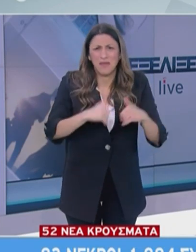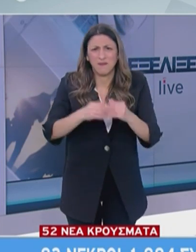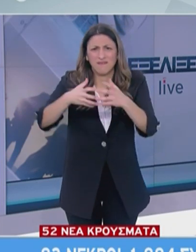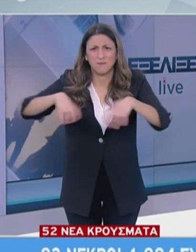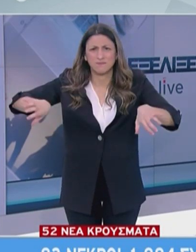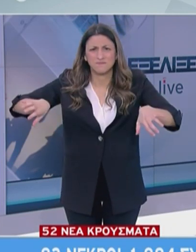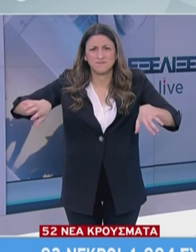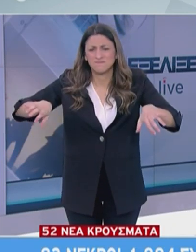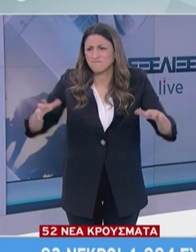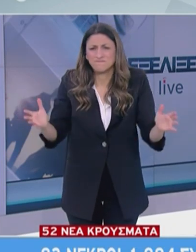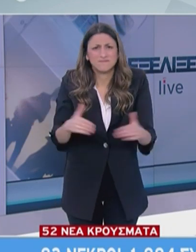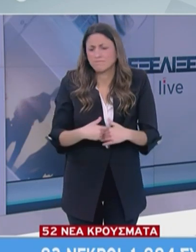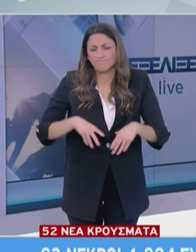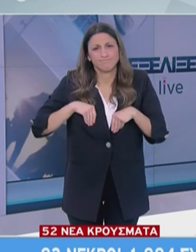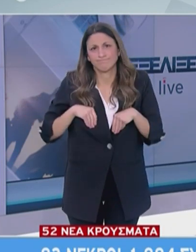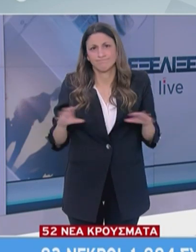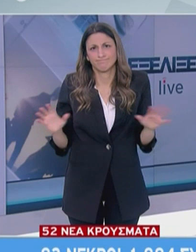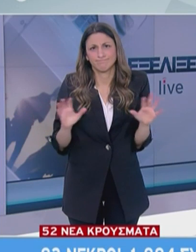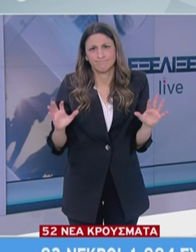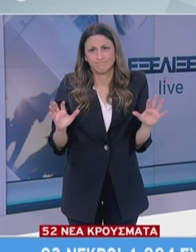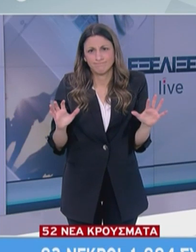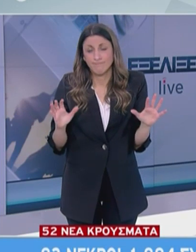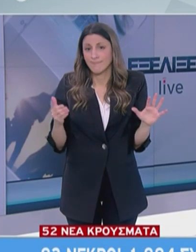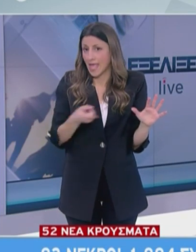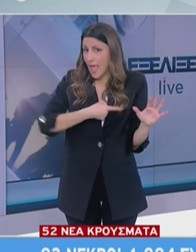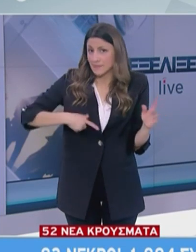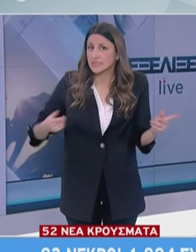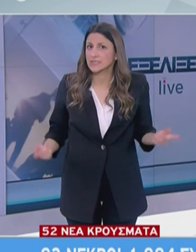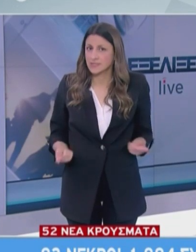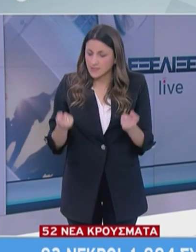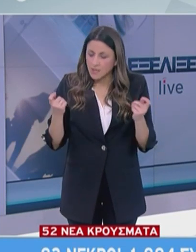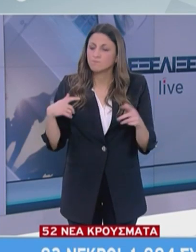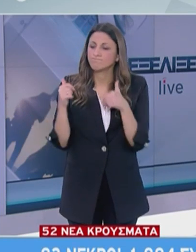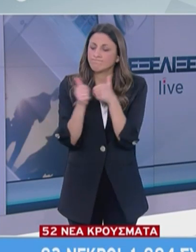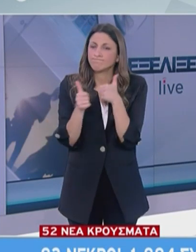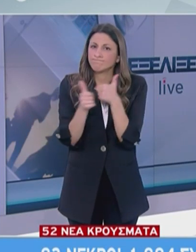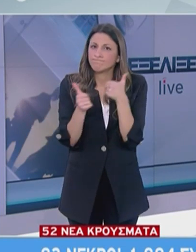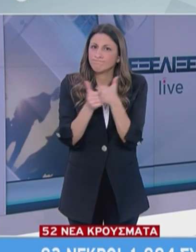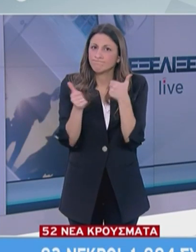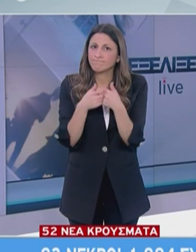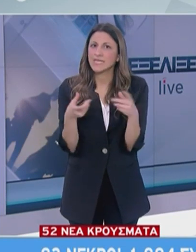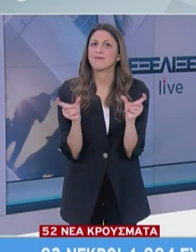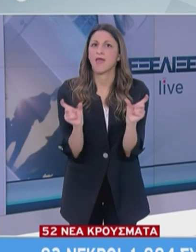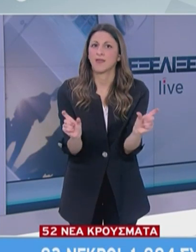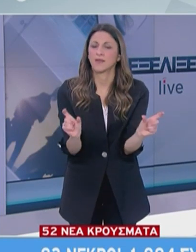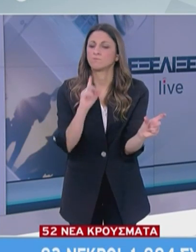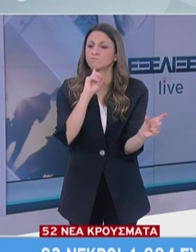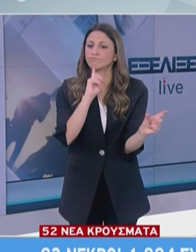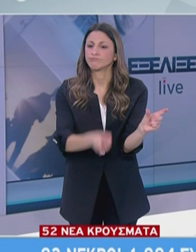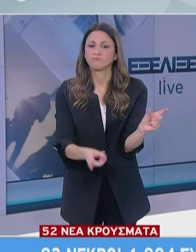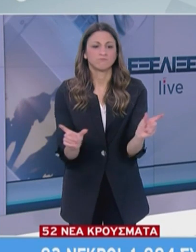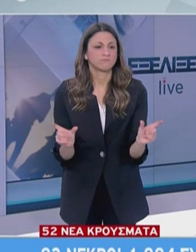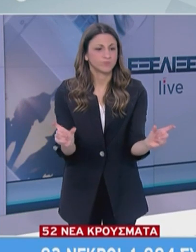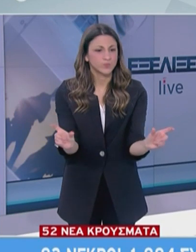υπό οποιαδήποτε λογική. Τηρούμε μέχρι τέλος το ζήτημα της παρακολούθησης της καραντίνας και της ανάρρωσης